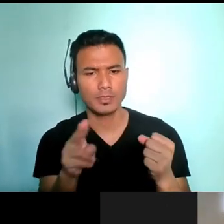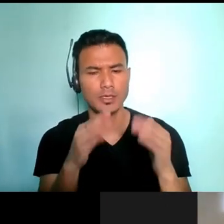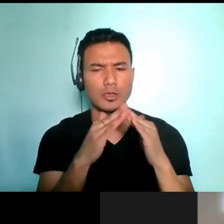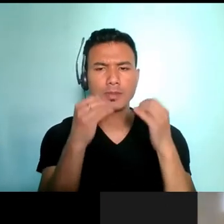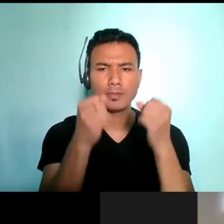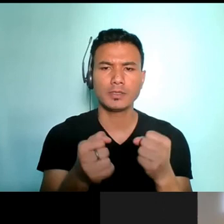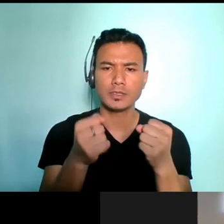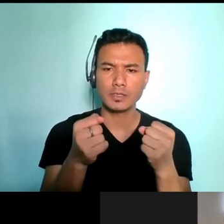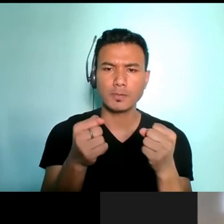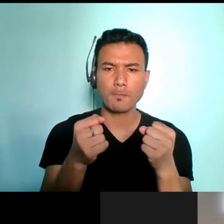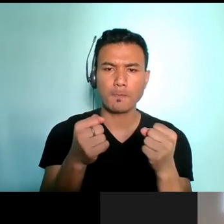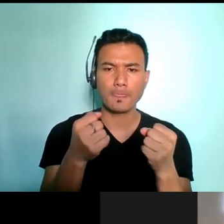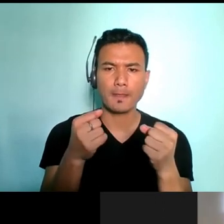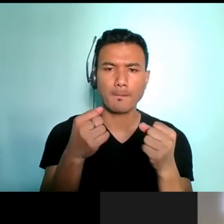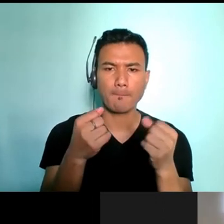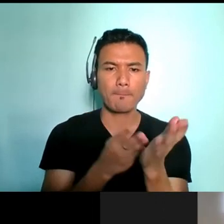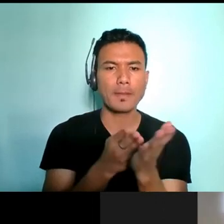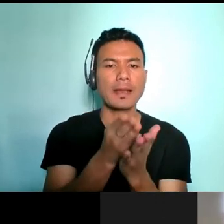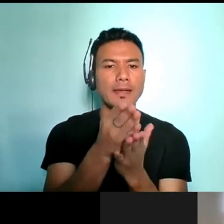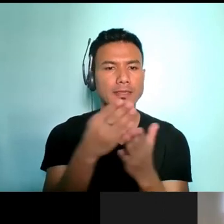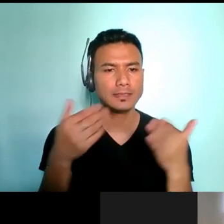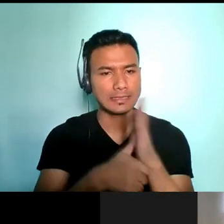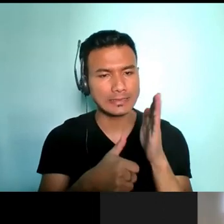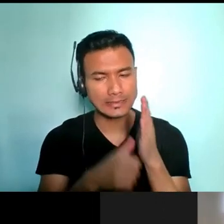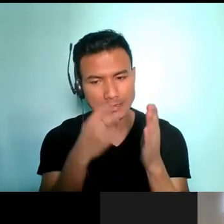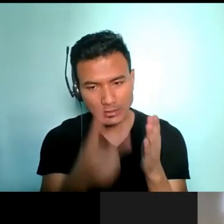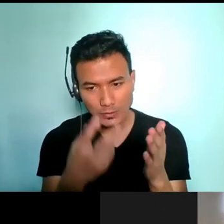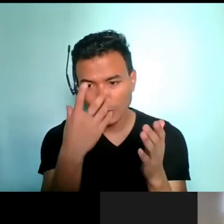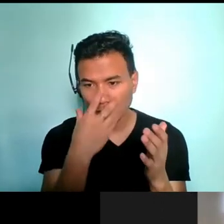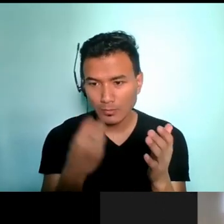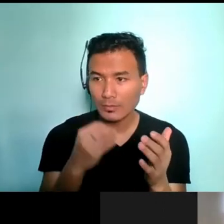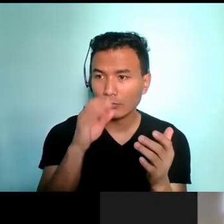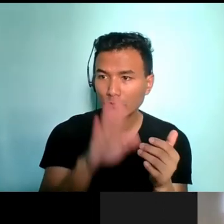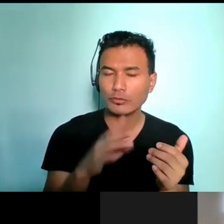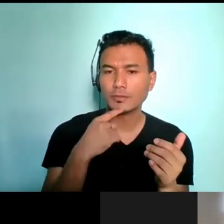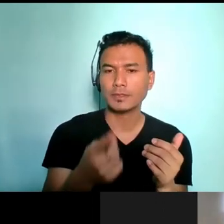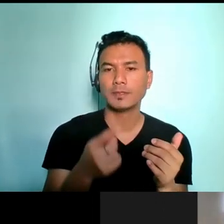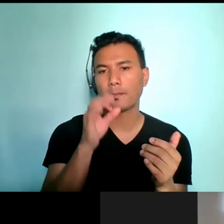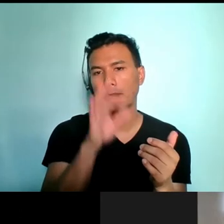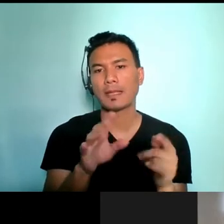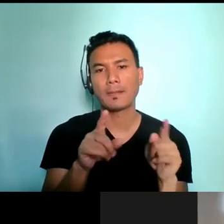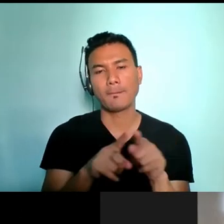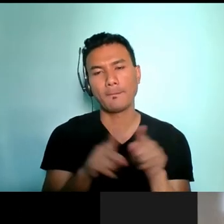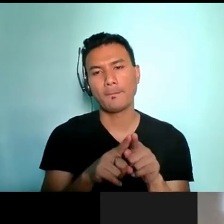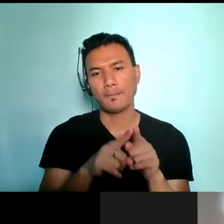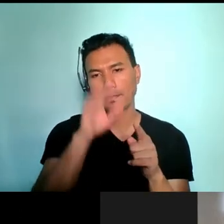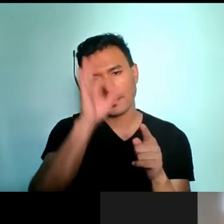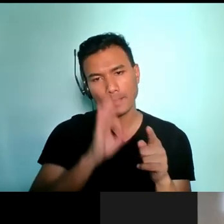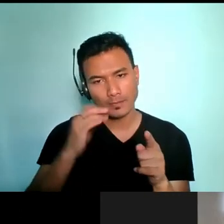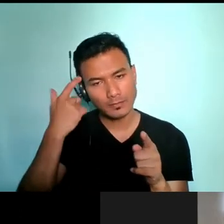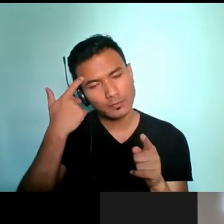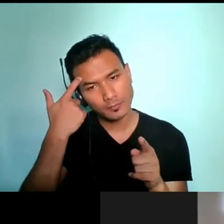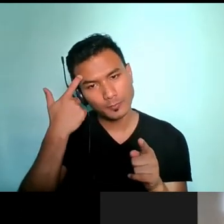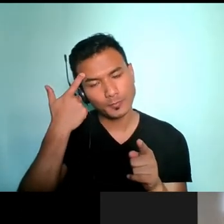घरैमा बस्दाखेरिको चाहिँ व्यवहारहरूलाई जाँचेर हेर्नुहोस्, र त्यहाँनिर अप्ठ्यारो परेको छ भनेदेखि चाहिँ डेफिनेटली हजुर चाहिँ एक्सपर्टको, कोही पनि